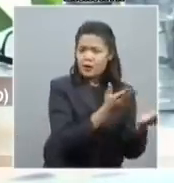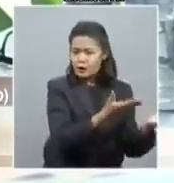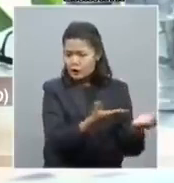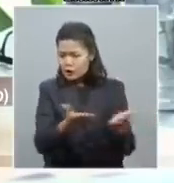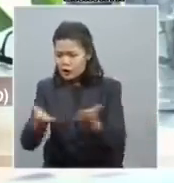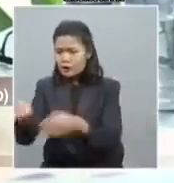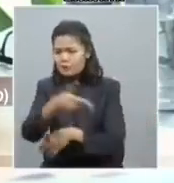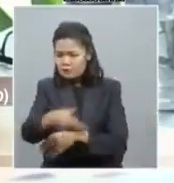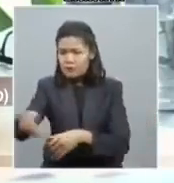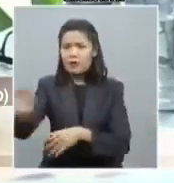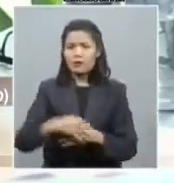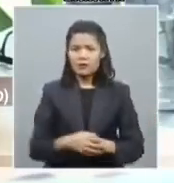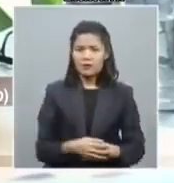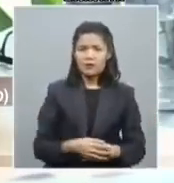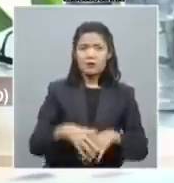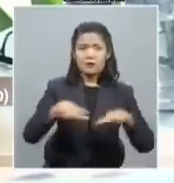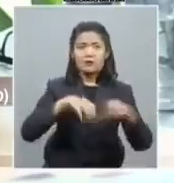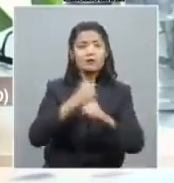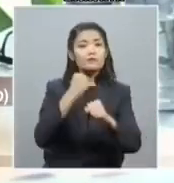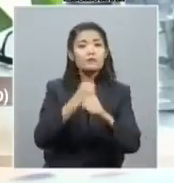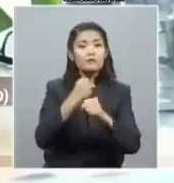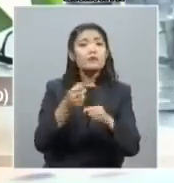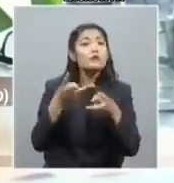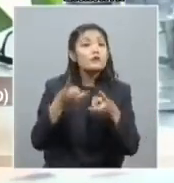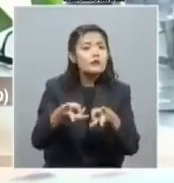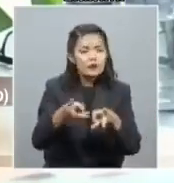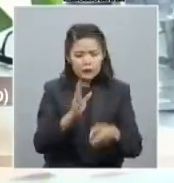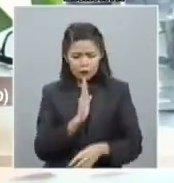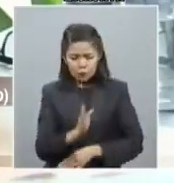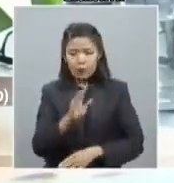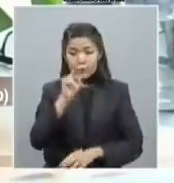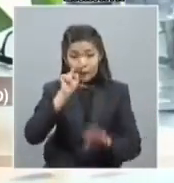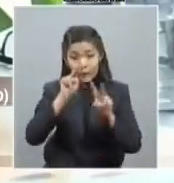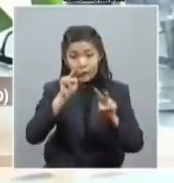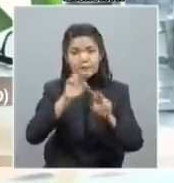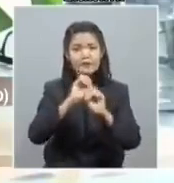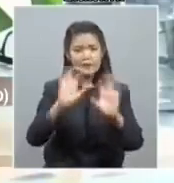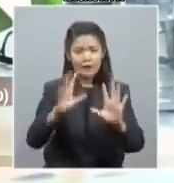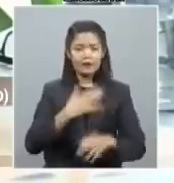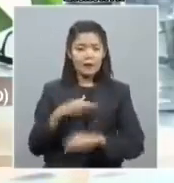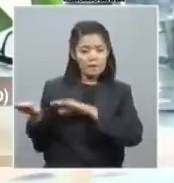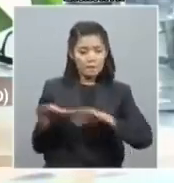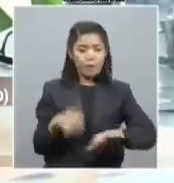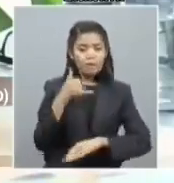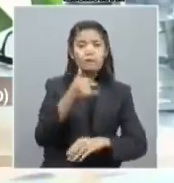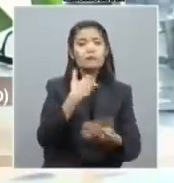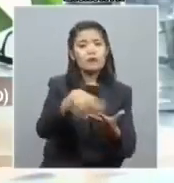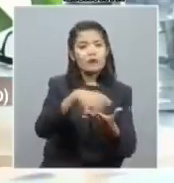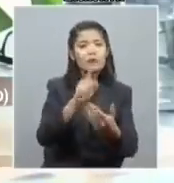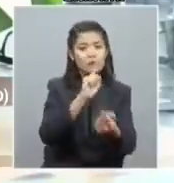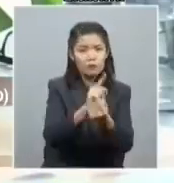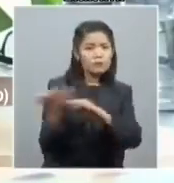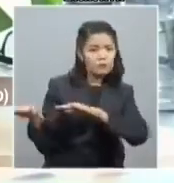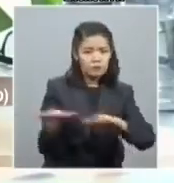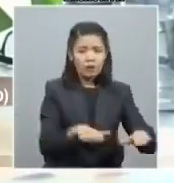าบเท่งเนี่ยออกไปจากบ้านและขอให้ดำเนินการตามวิธีการอย่างโปร่งใสเพราะฉะนั้นเรายินดีที่จะไปให้การทุกเรื่องแล้วก็พร้อมที่จะ